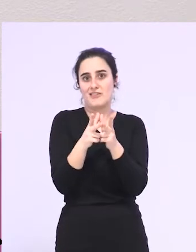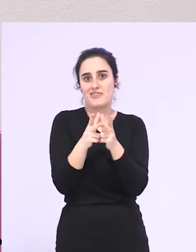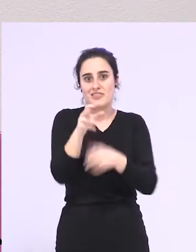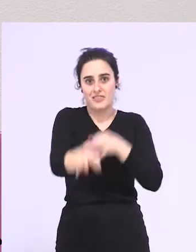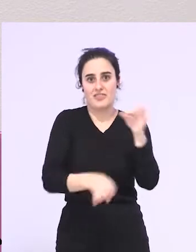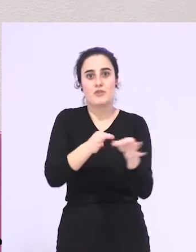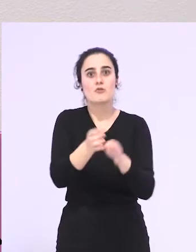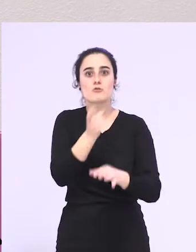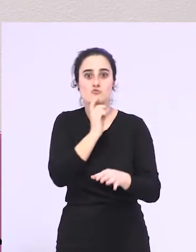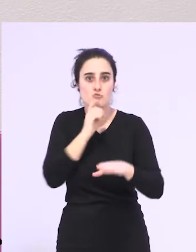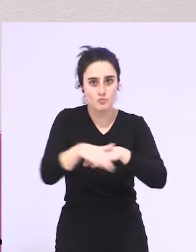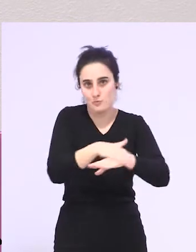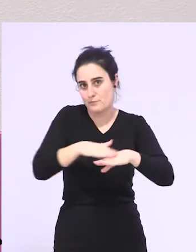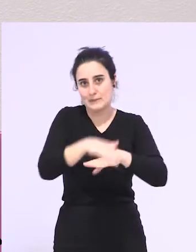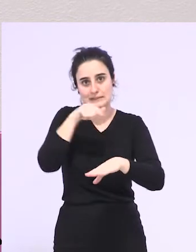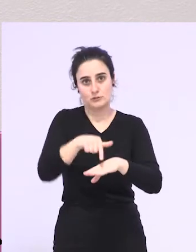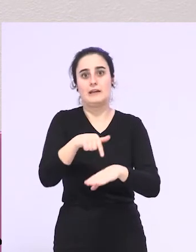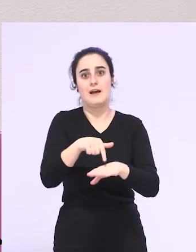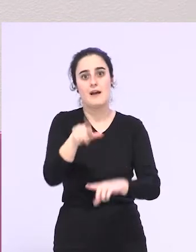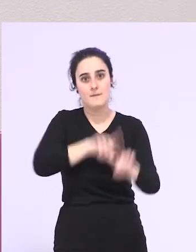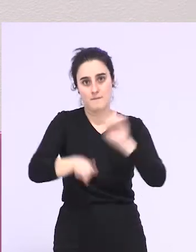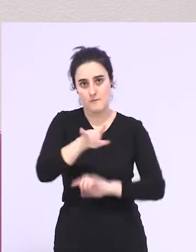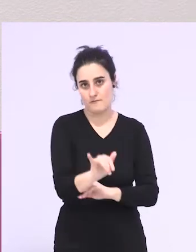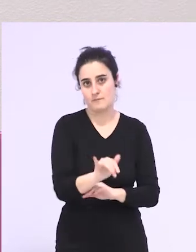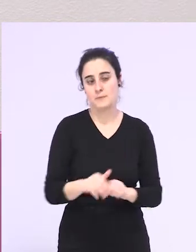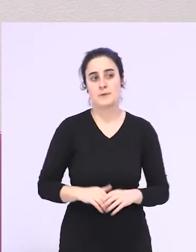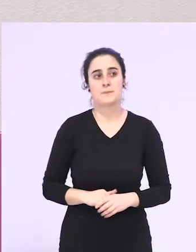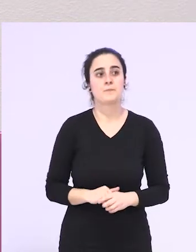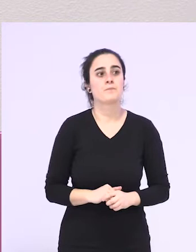antolaketaren oinarritik datorren arazo bat den neurrian, ez?